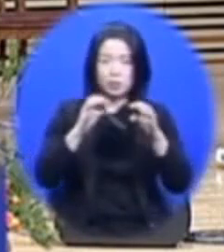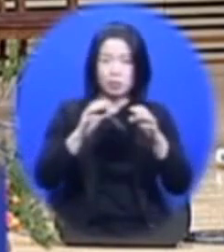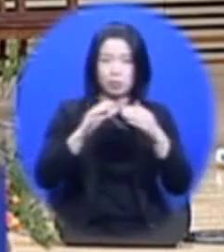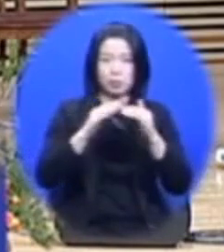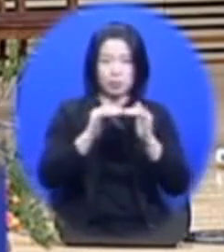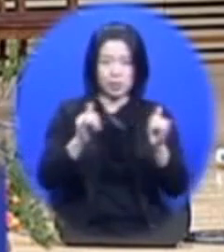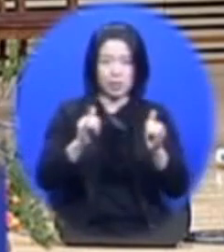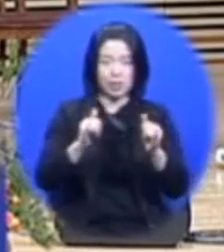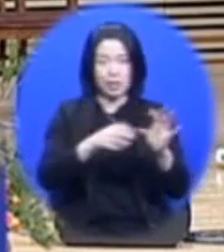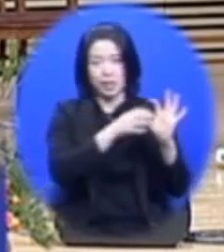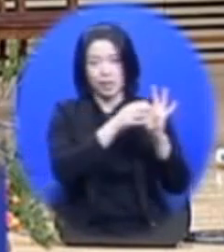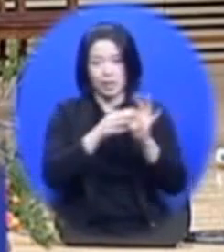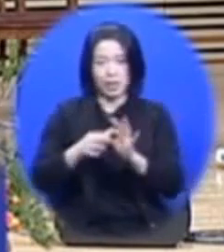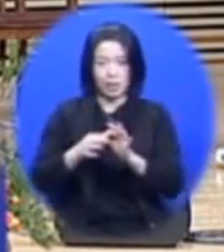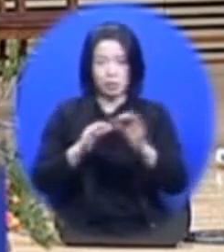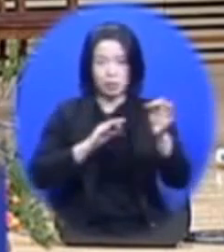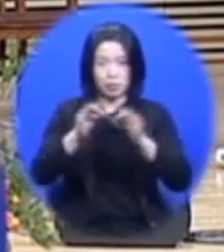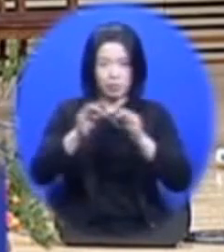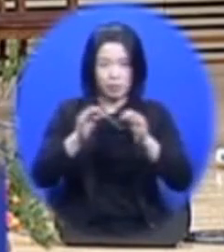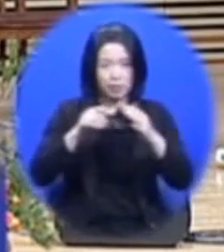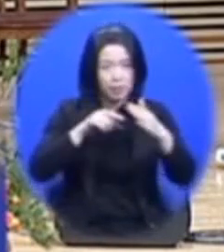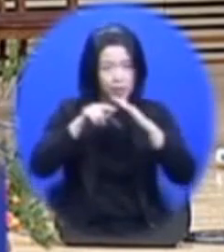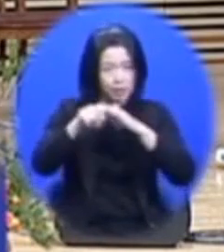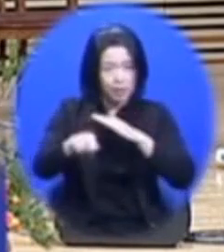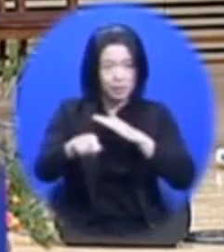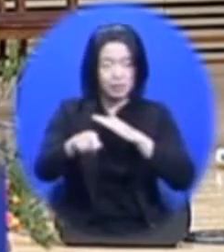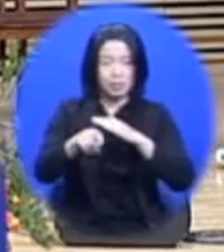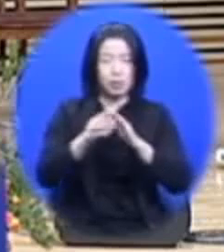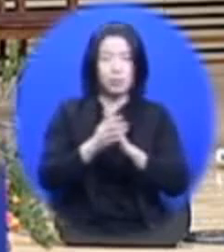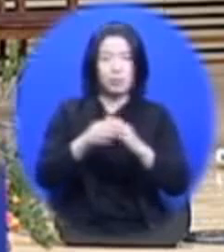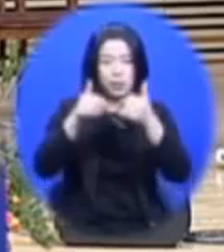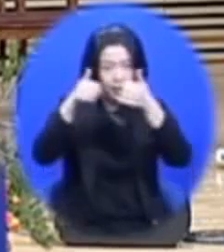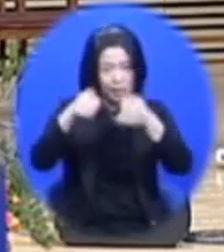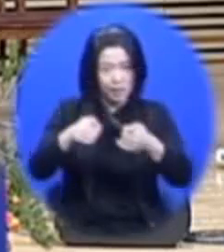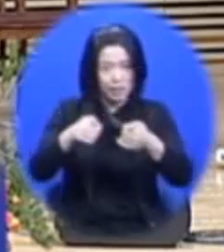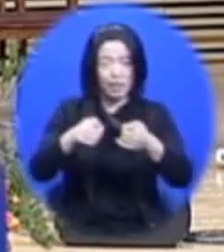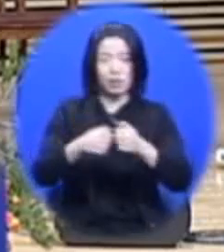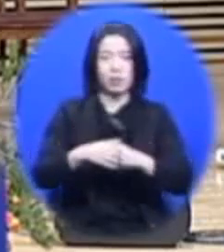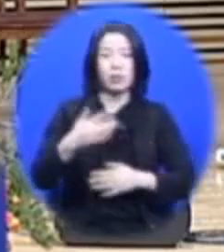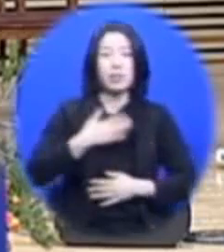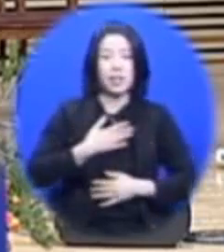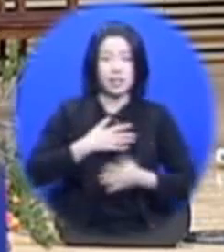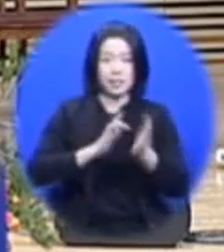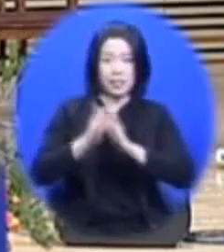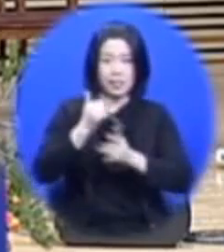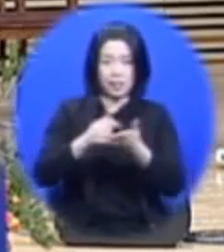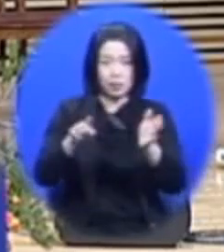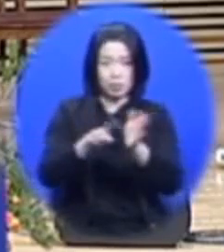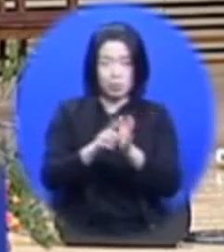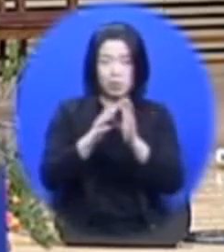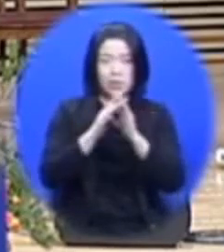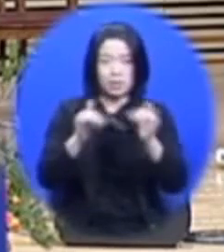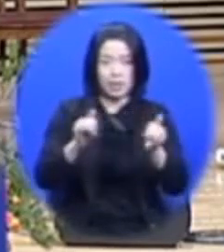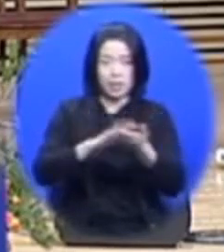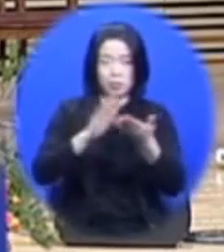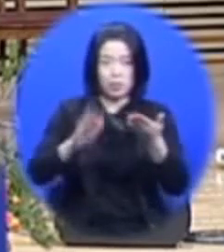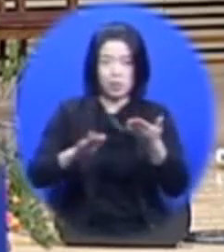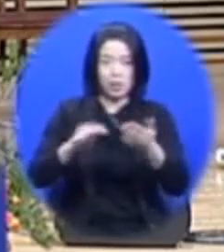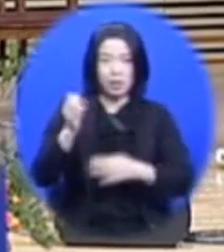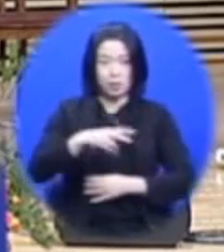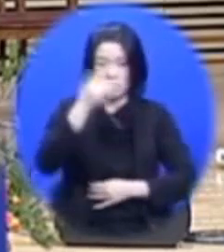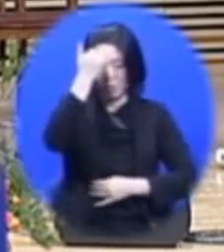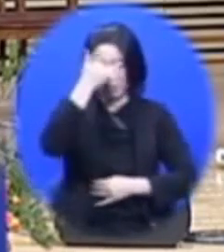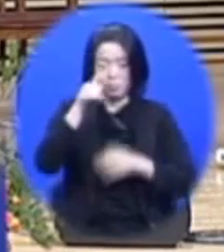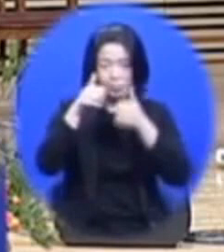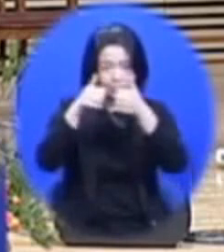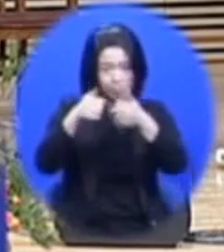쭉 다니면서 가게마다 들어가서 인사하고 저는 예수 믿는 사람입니다. 그리고 또 정중하게